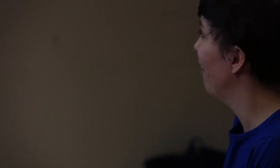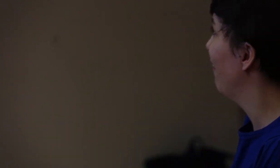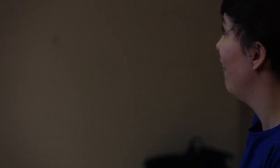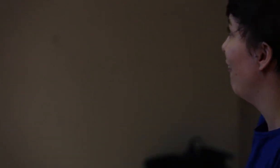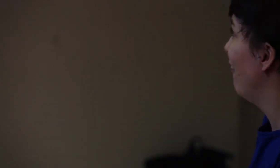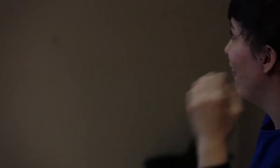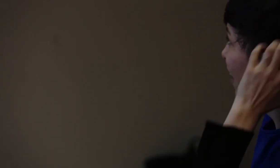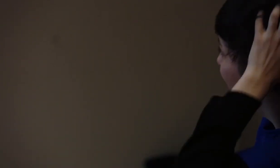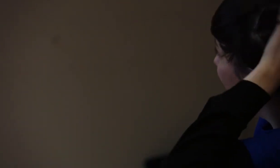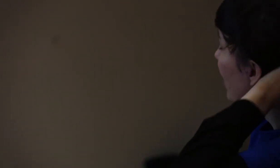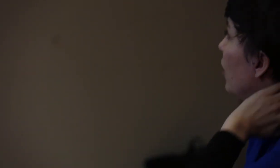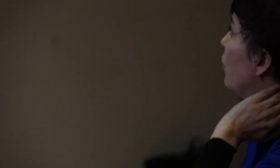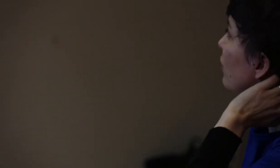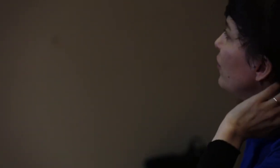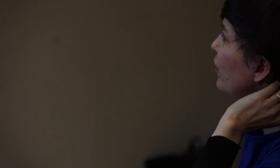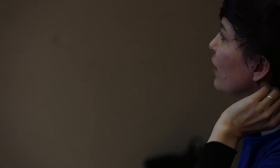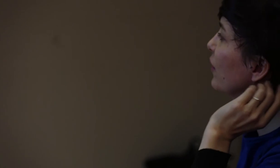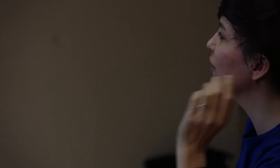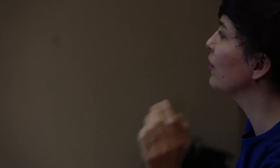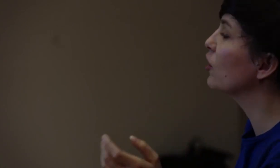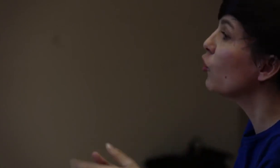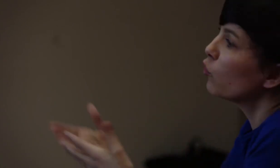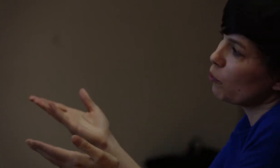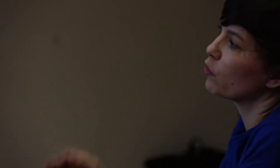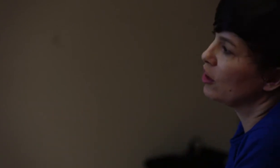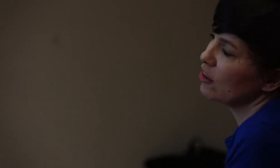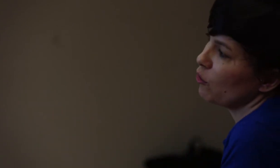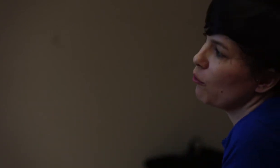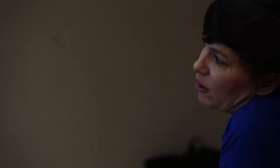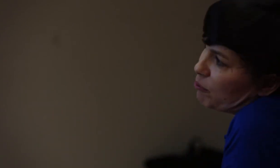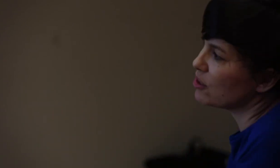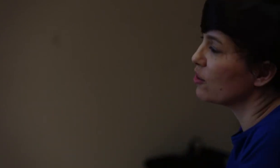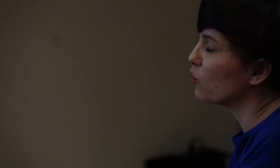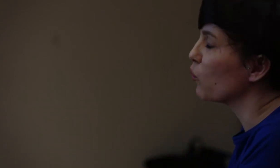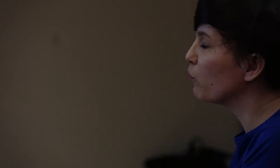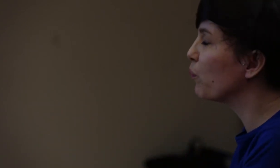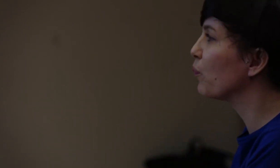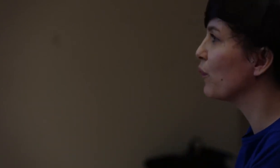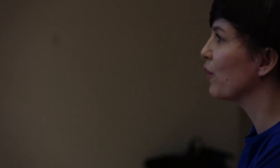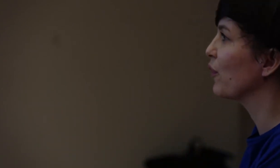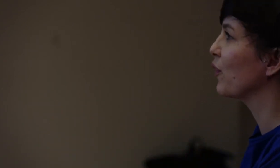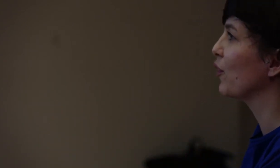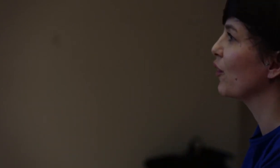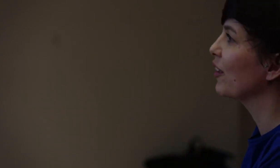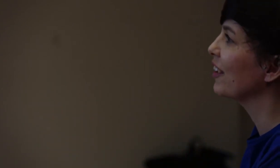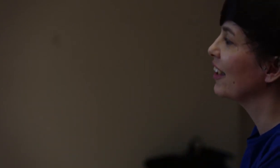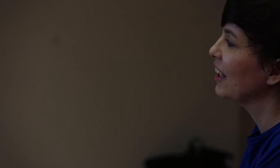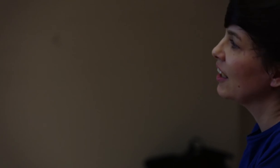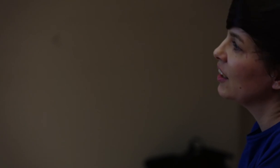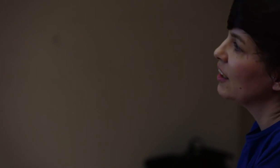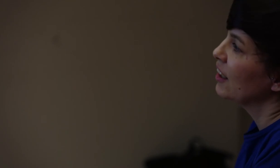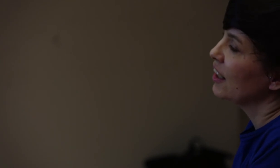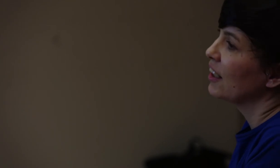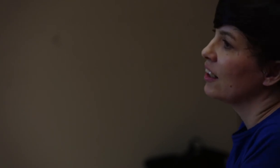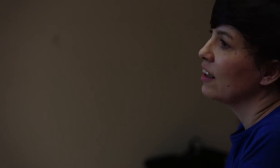děkuji, já bych k ním přidala ještě ty seniory a další, kteří jako taky mají další, nejenom tady postižení v tom, jak tomu